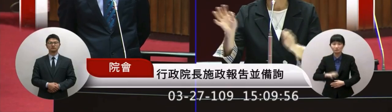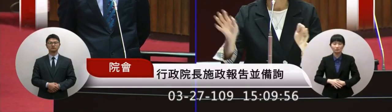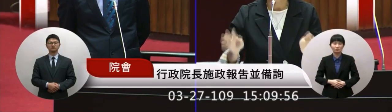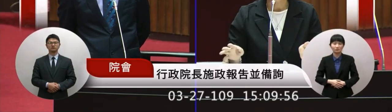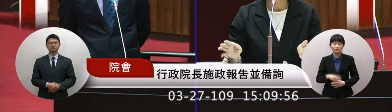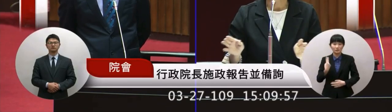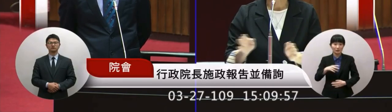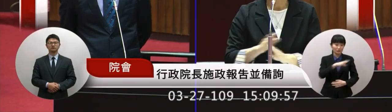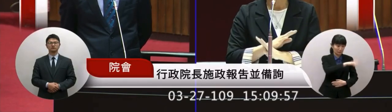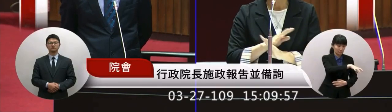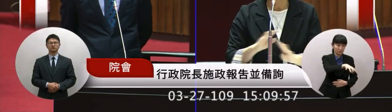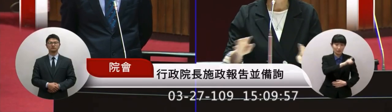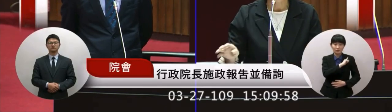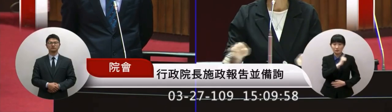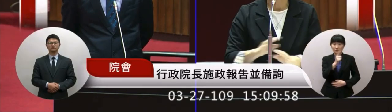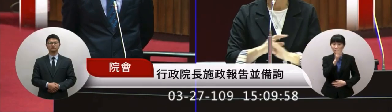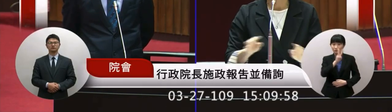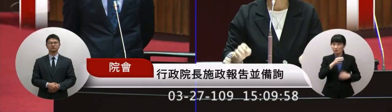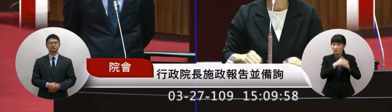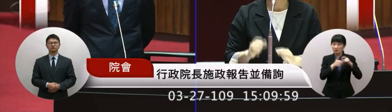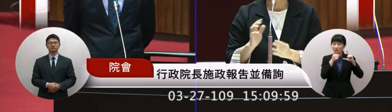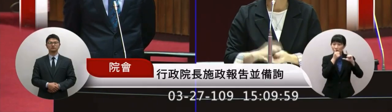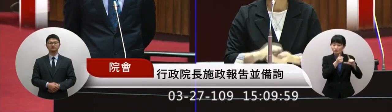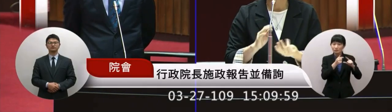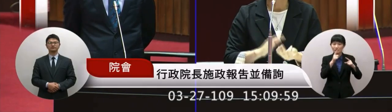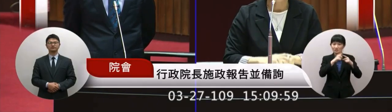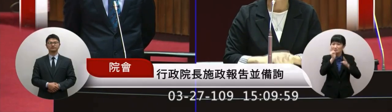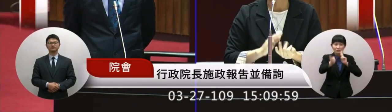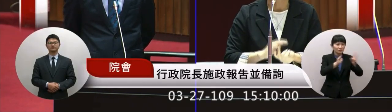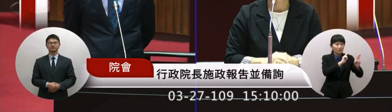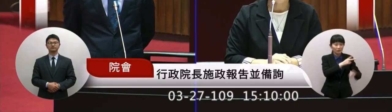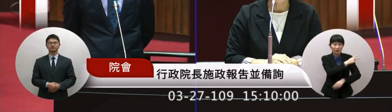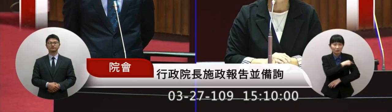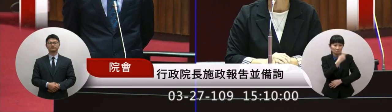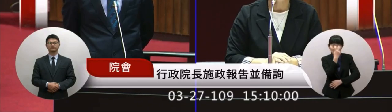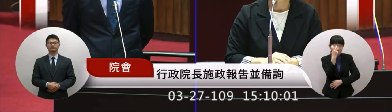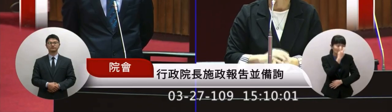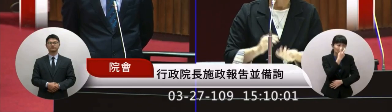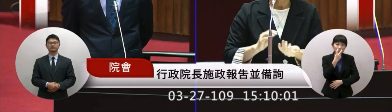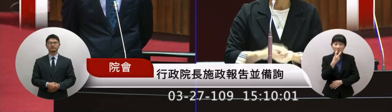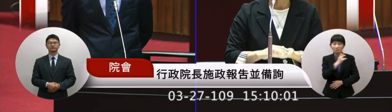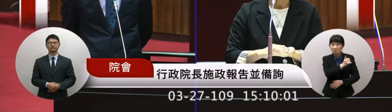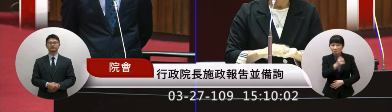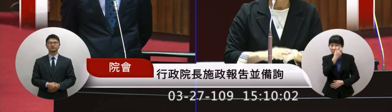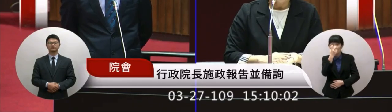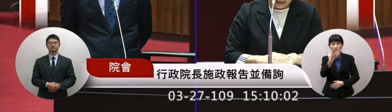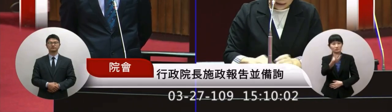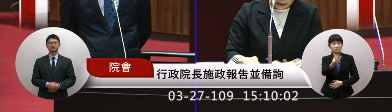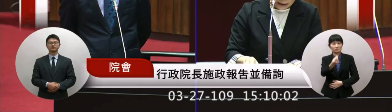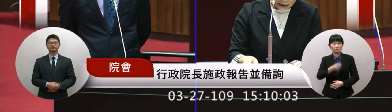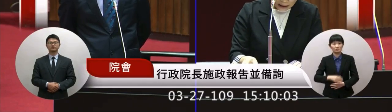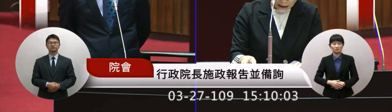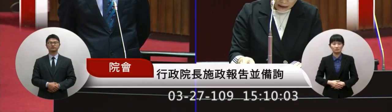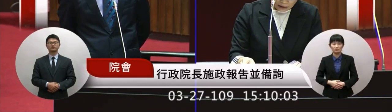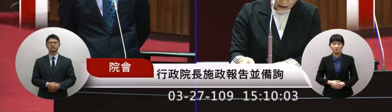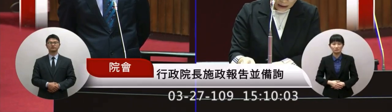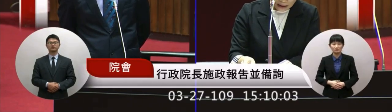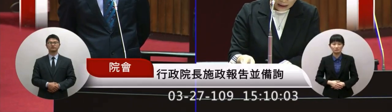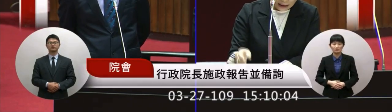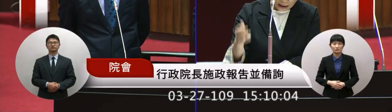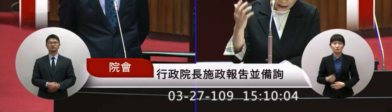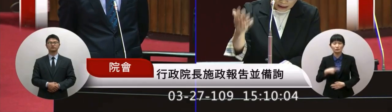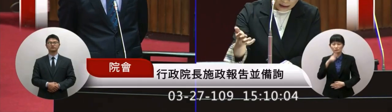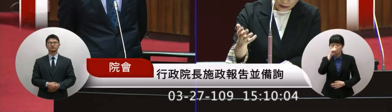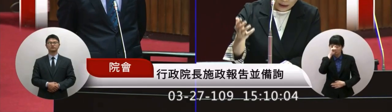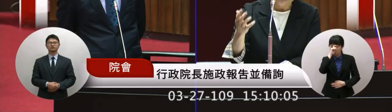他的自来水保护区是没有这样子的巡守管理的机制了哈。所以本席是就是恳